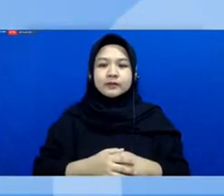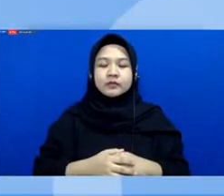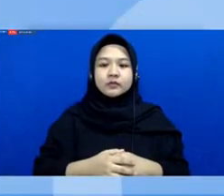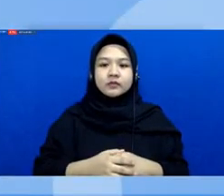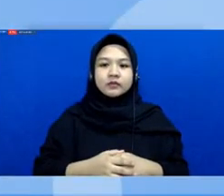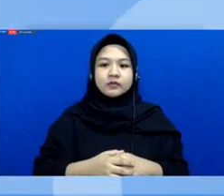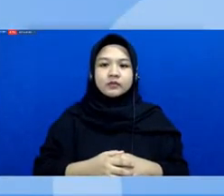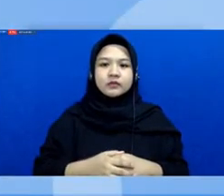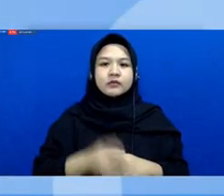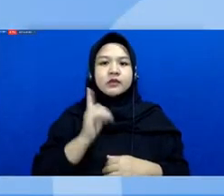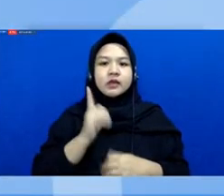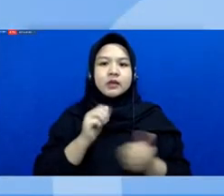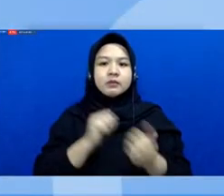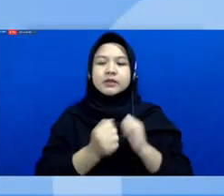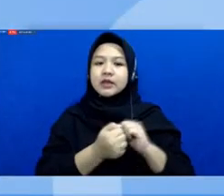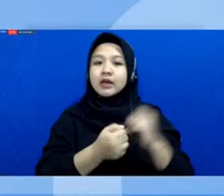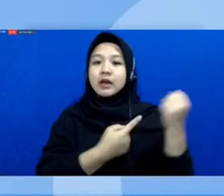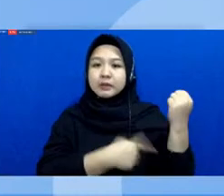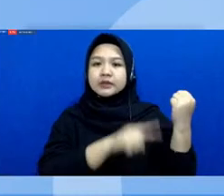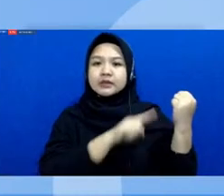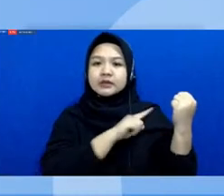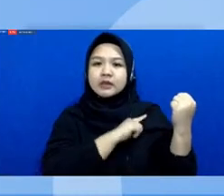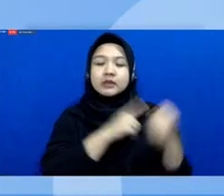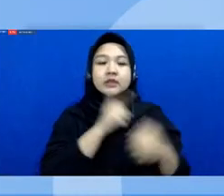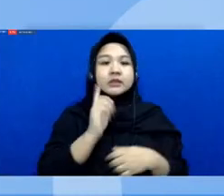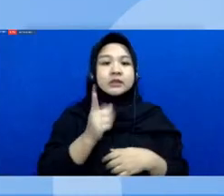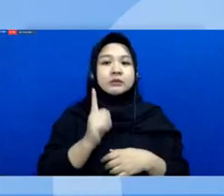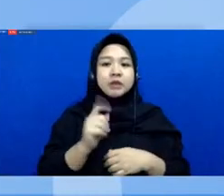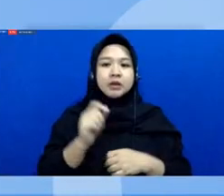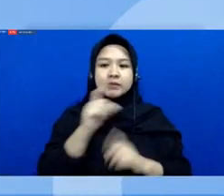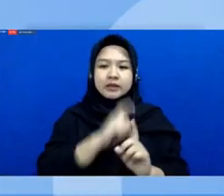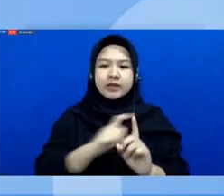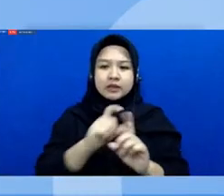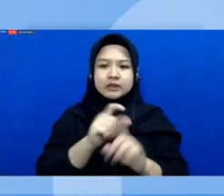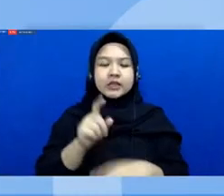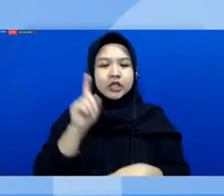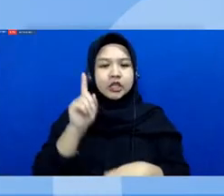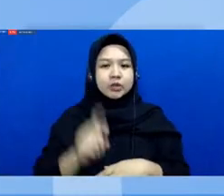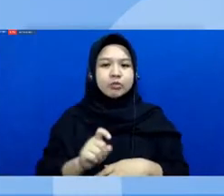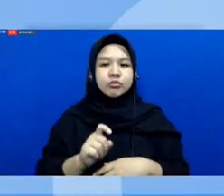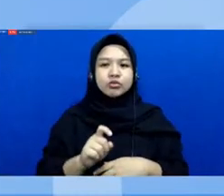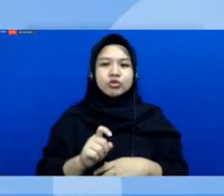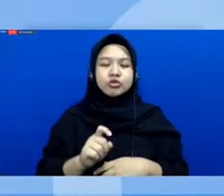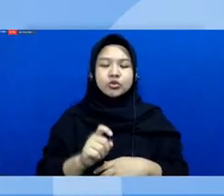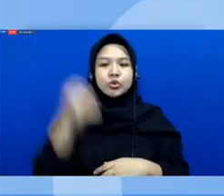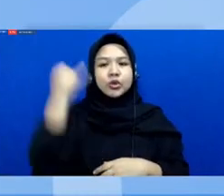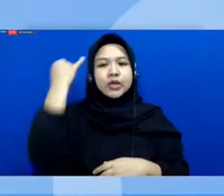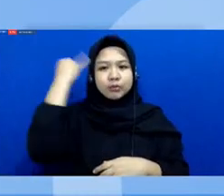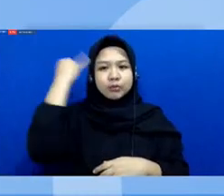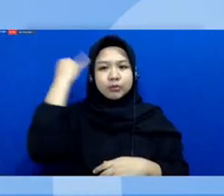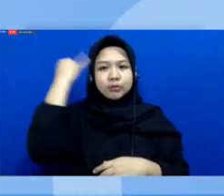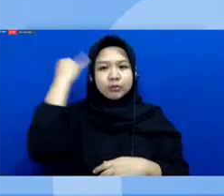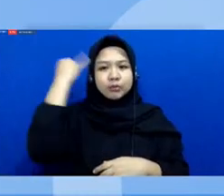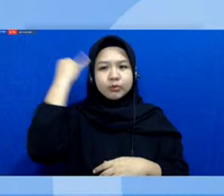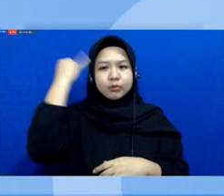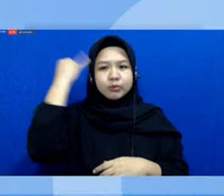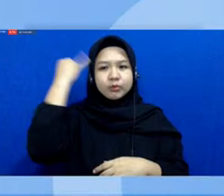ada persoalan kapasitas. Karena kan melakukan tracing ini memerlukan ilmunya juga.